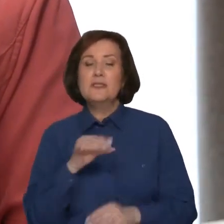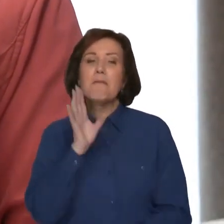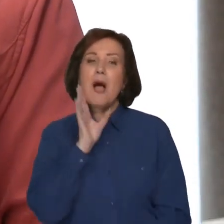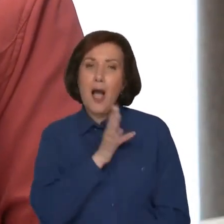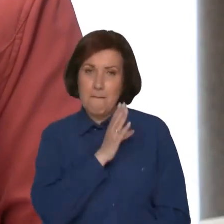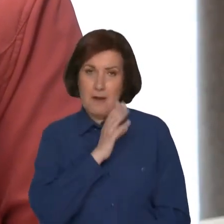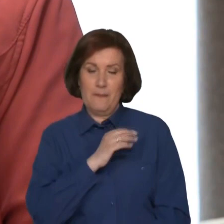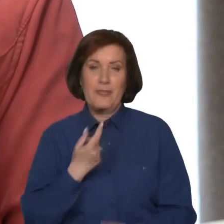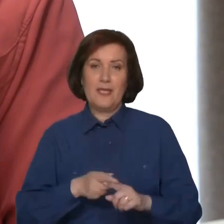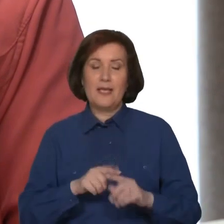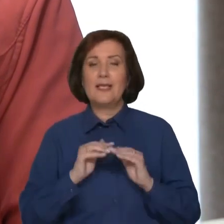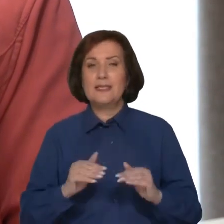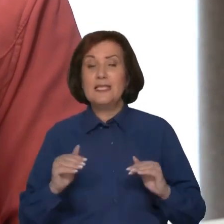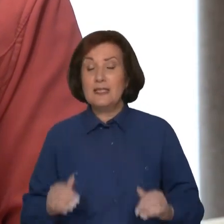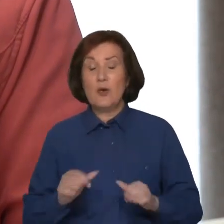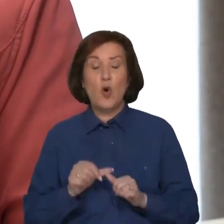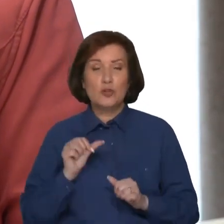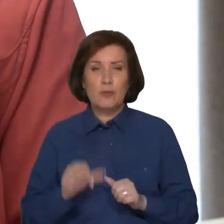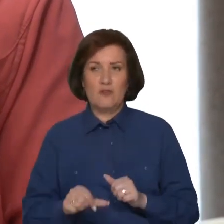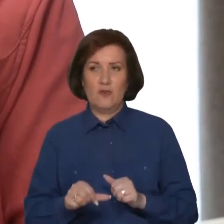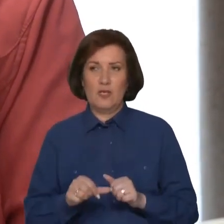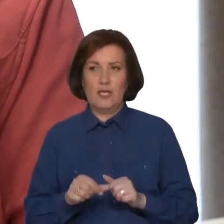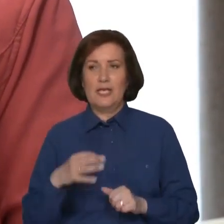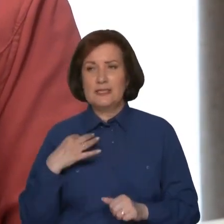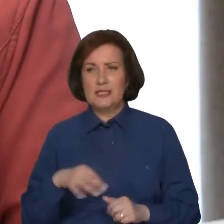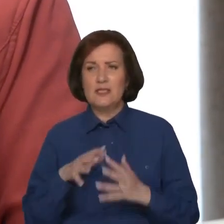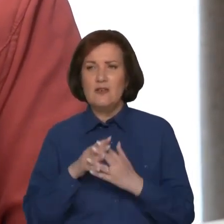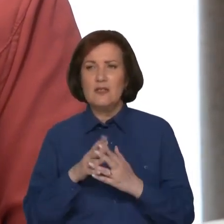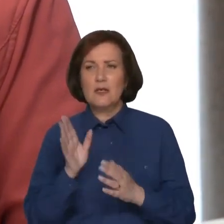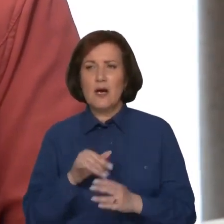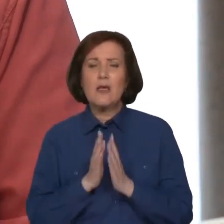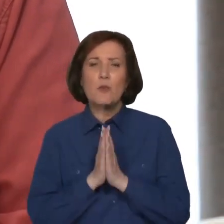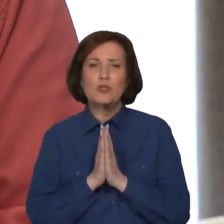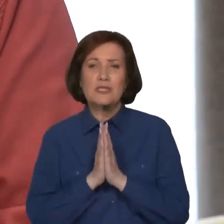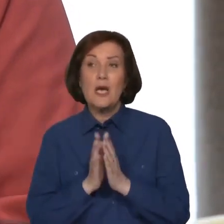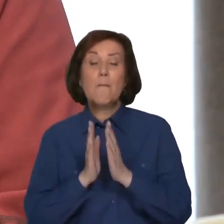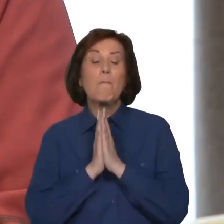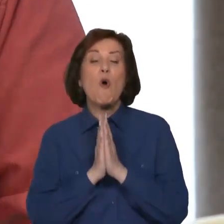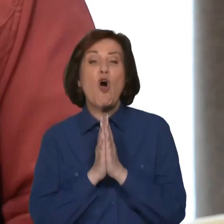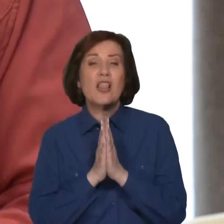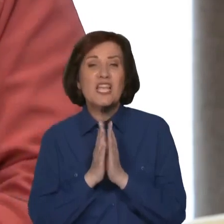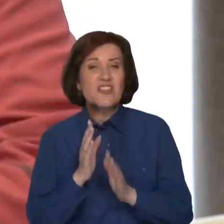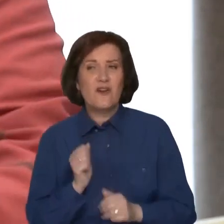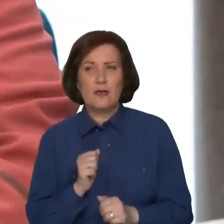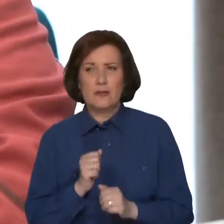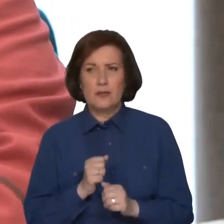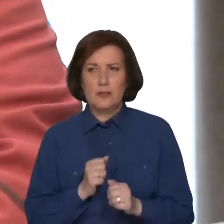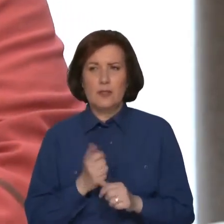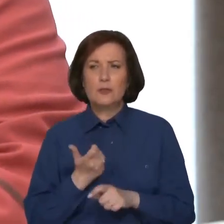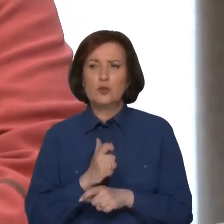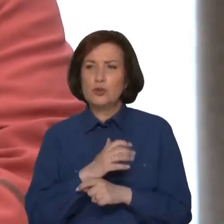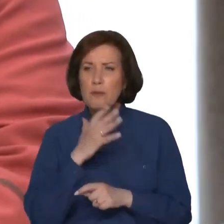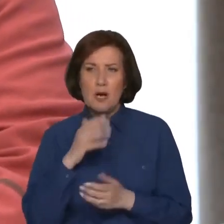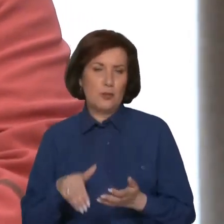мамам, яких діти, особливо сини на фронті, хай моляться за них. Бо молитва, вона